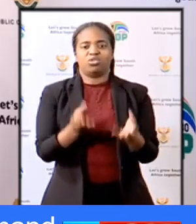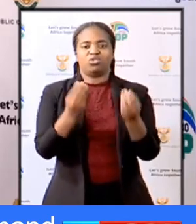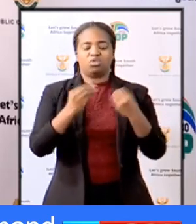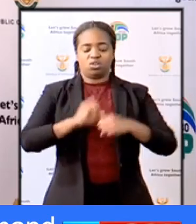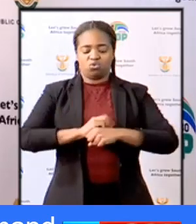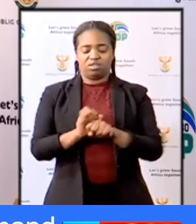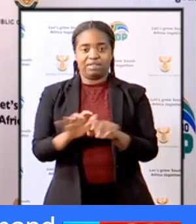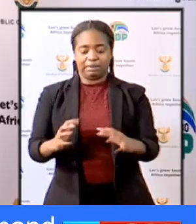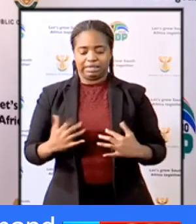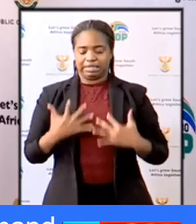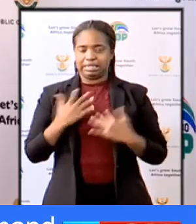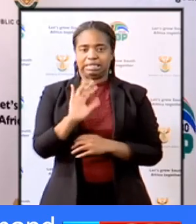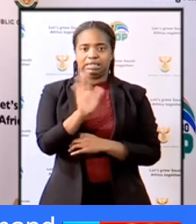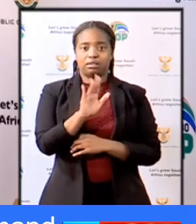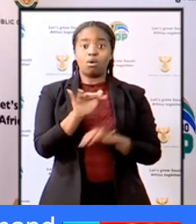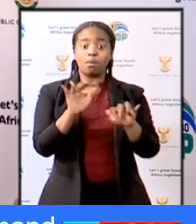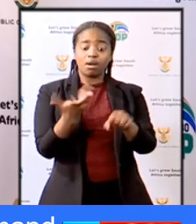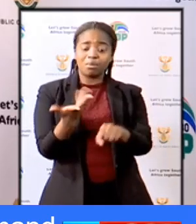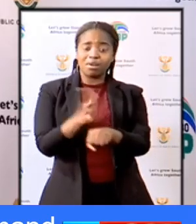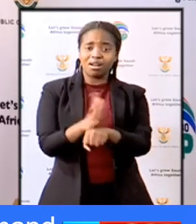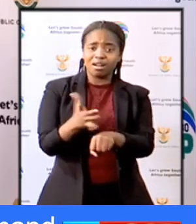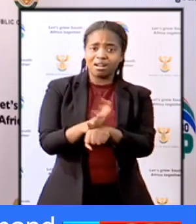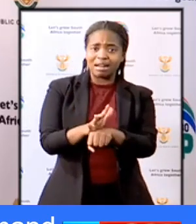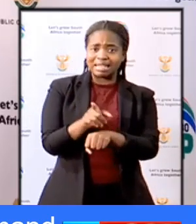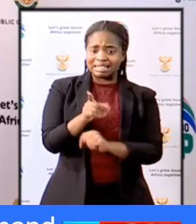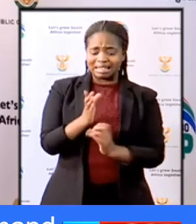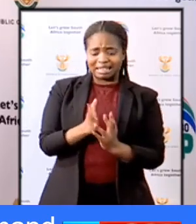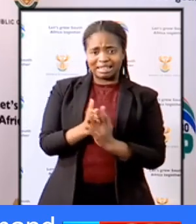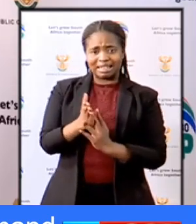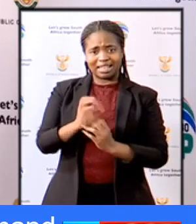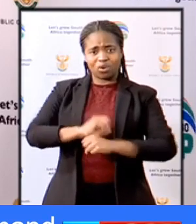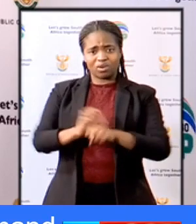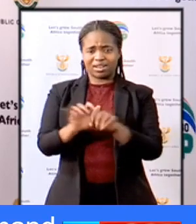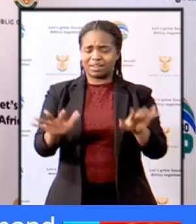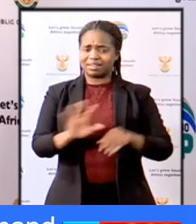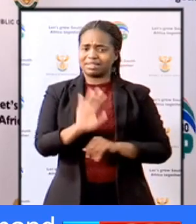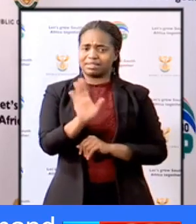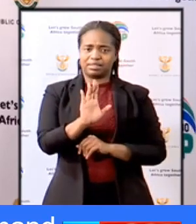nabantu abazobulawa ileli gciwane